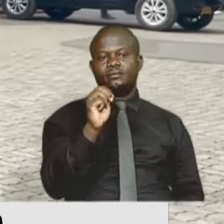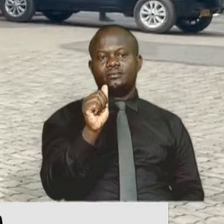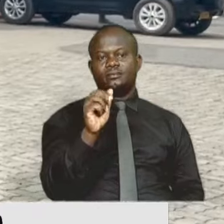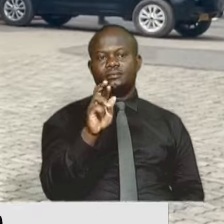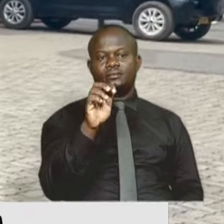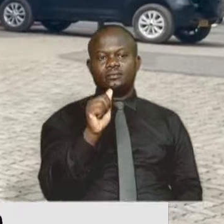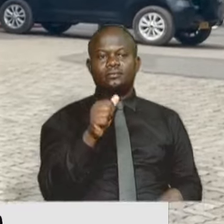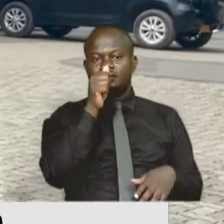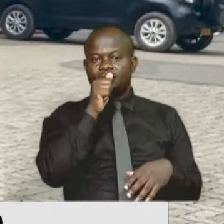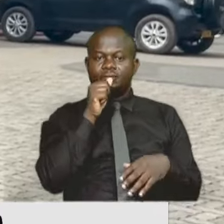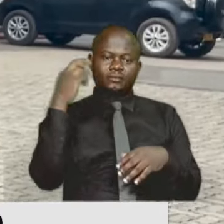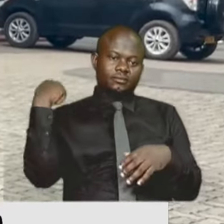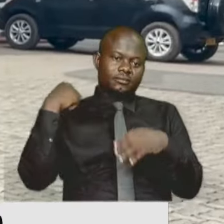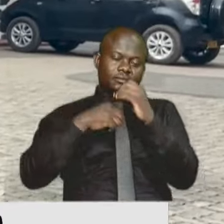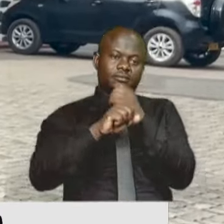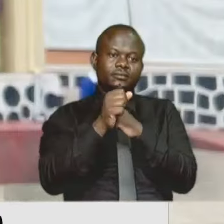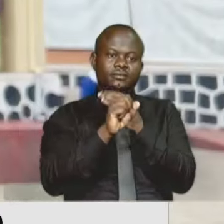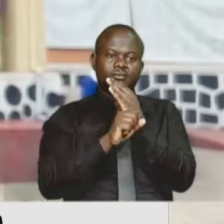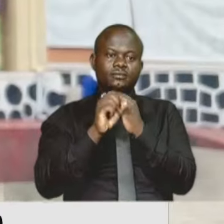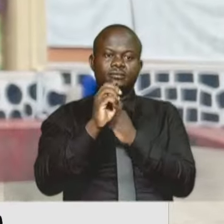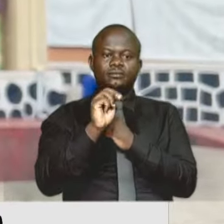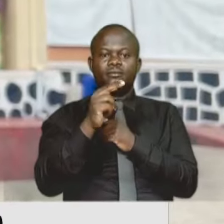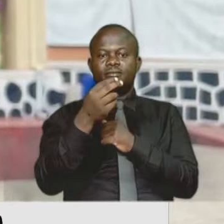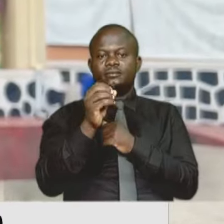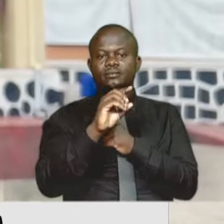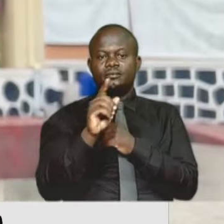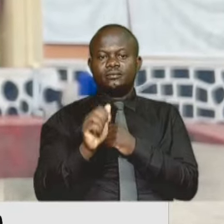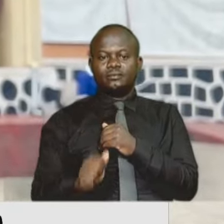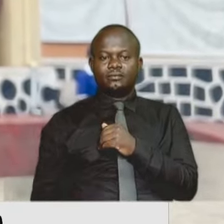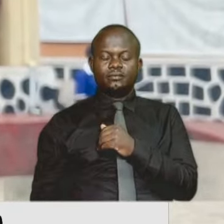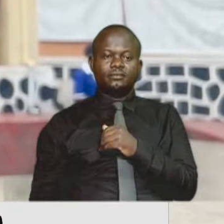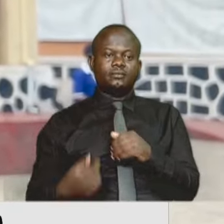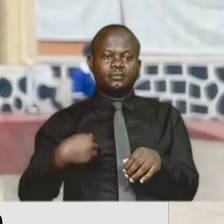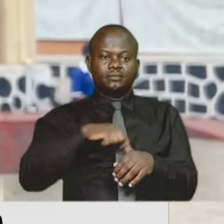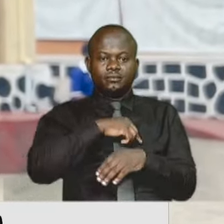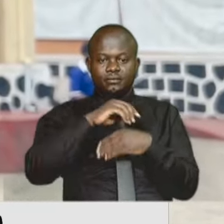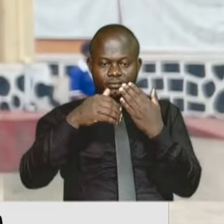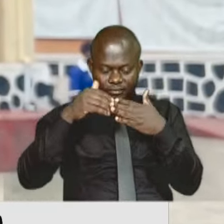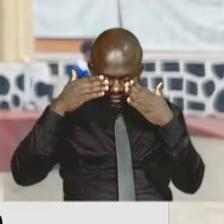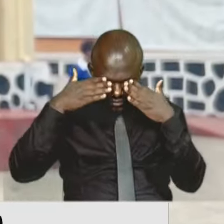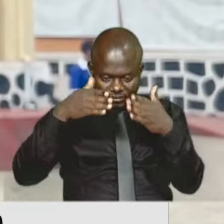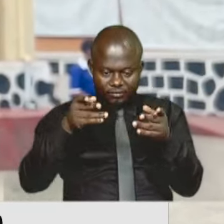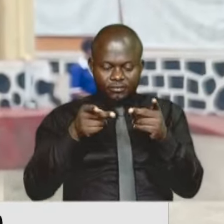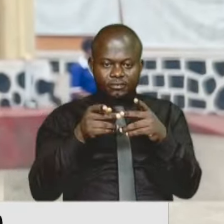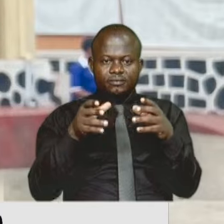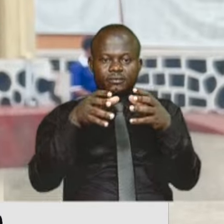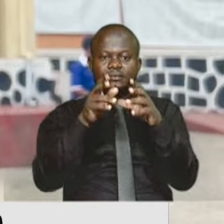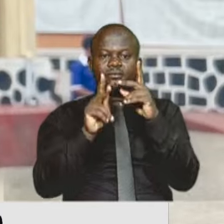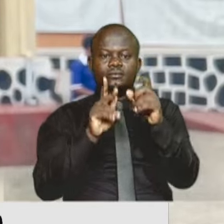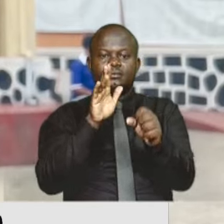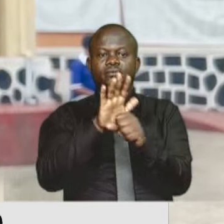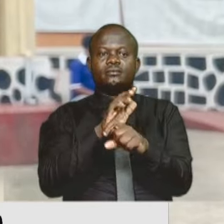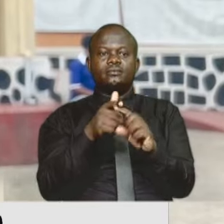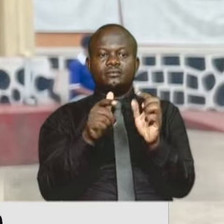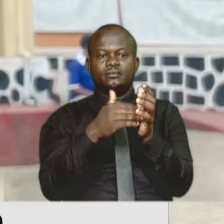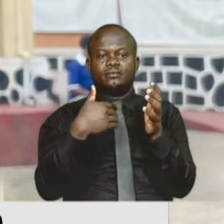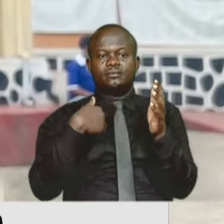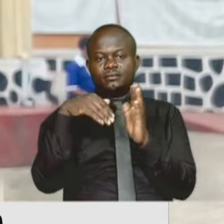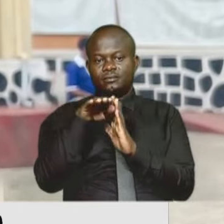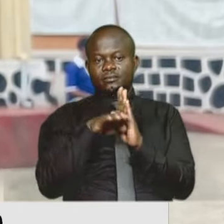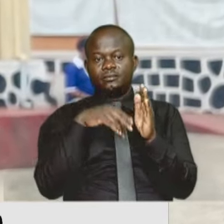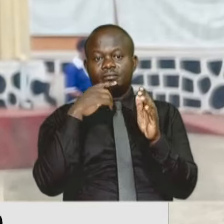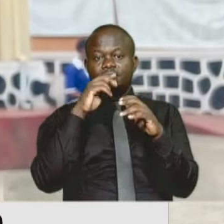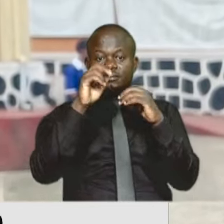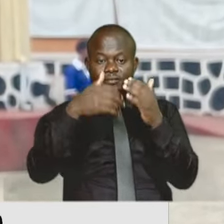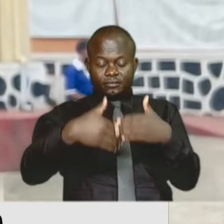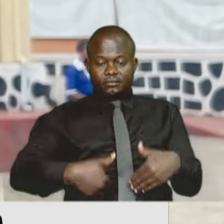umunyamabanga nshingwabikorwa w'umurenge wa Muhoza rero twatwibanze ku amahuri abantu benshi ariko dufite gahunda ko dufite abisi volontaire